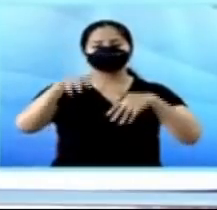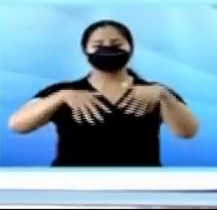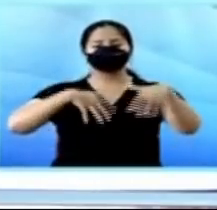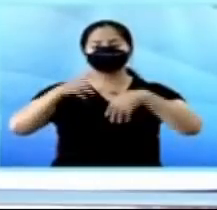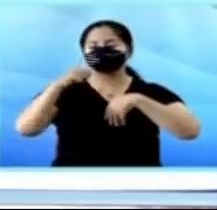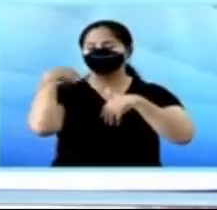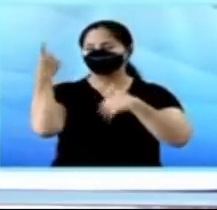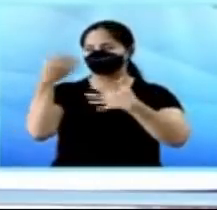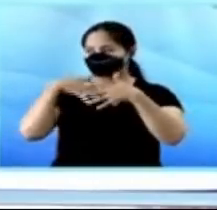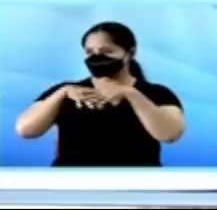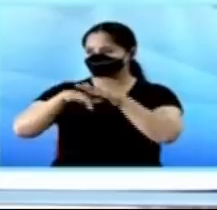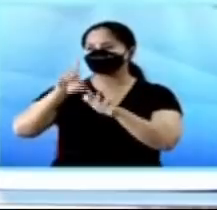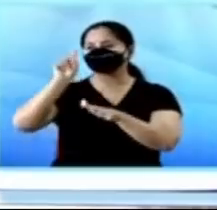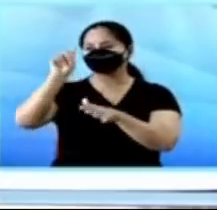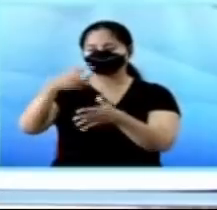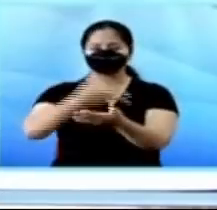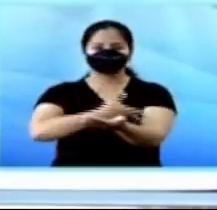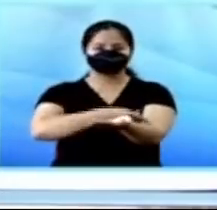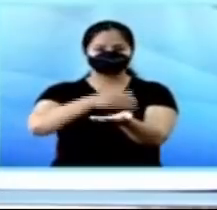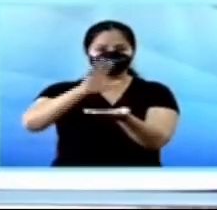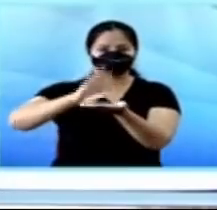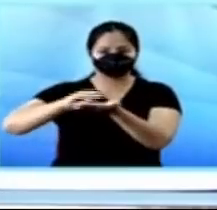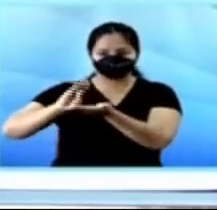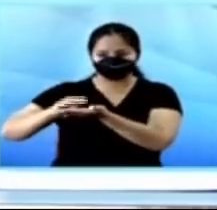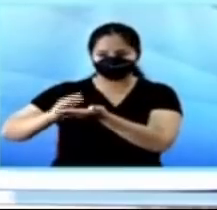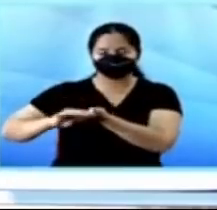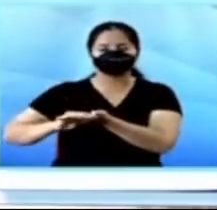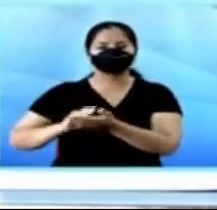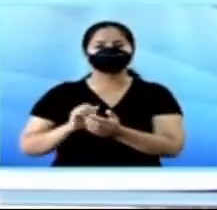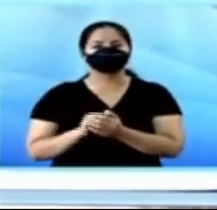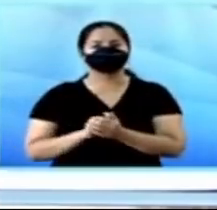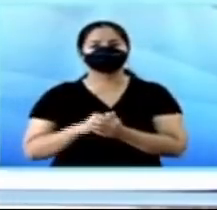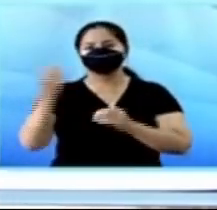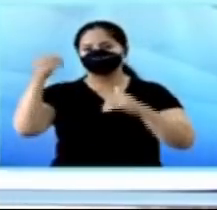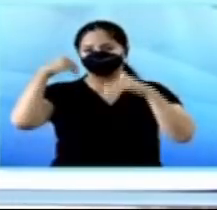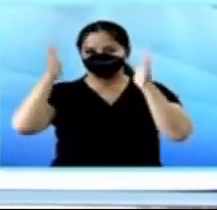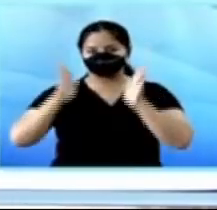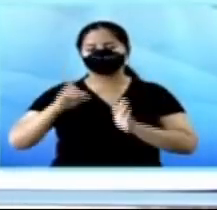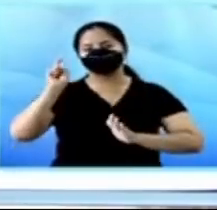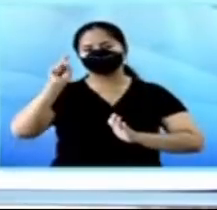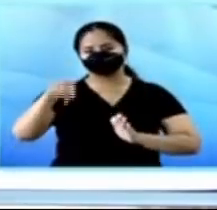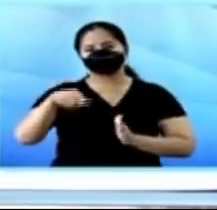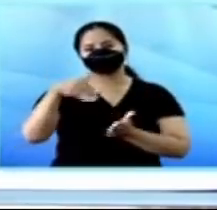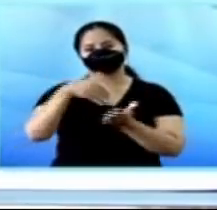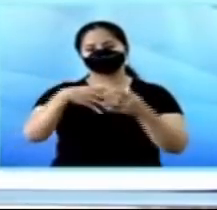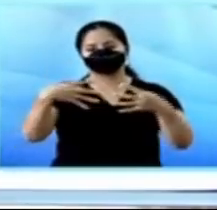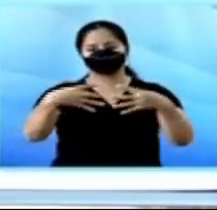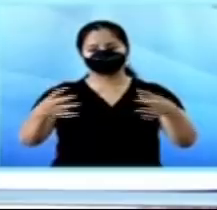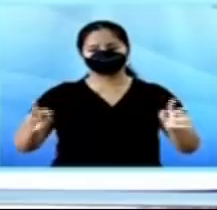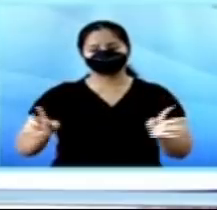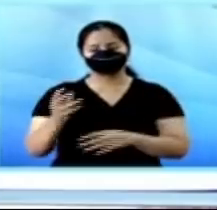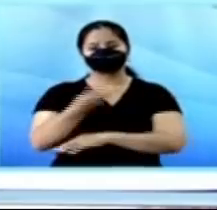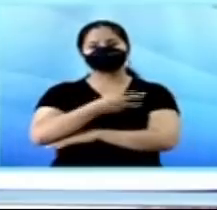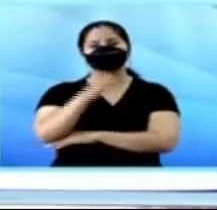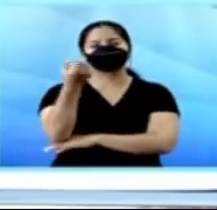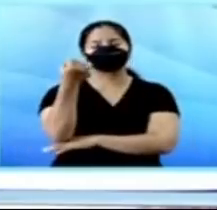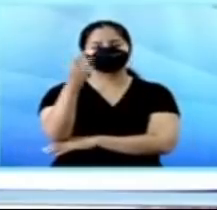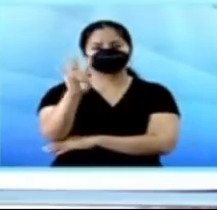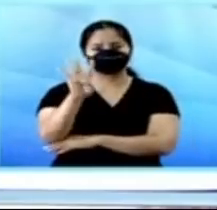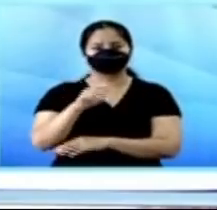ก็แม่นให้ไปเก็บตัวอย่างพร้อมทั้งให้ทุกคนมันจำกัดบริเวณเป็นเวลา14วันอย่างเคร่งขัดเนา